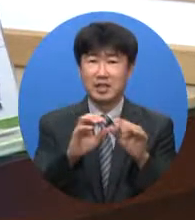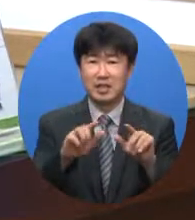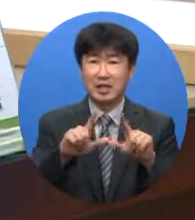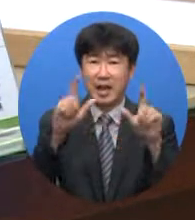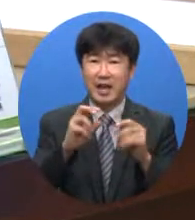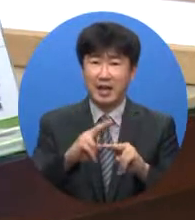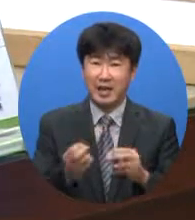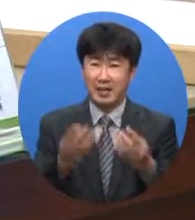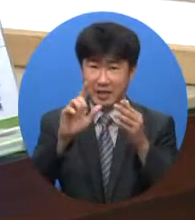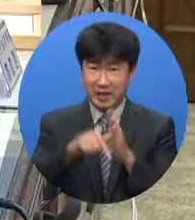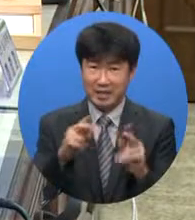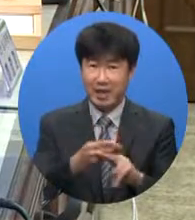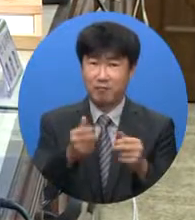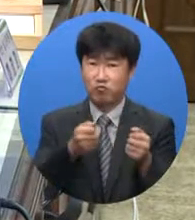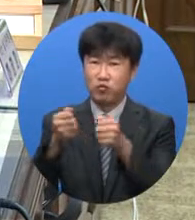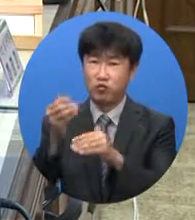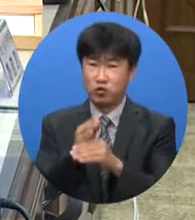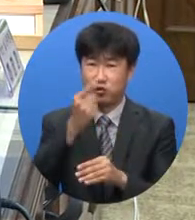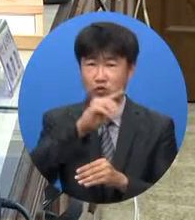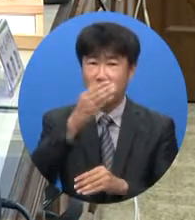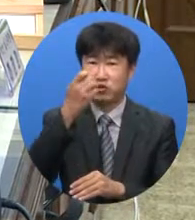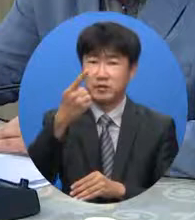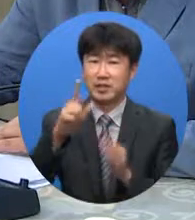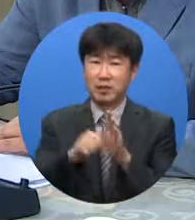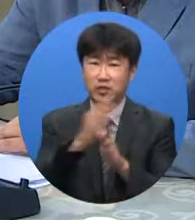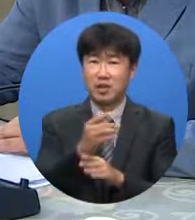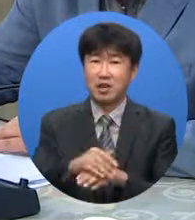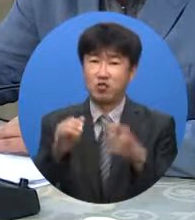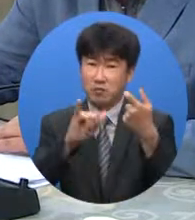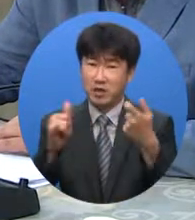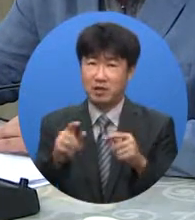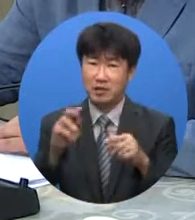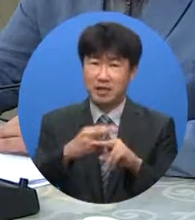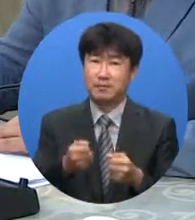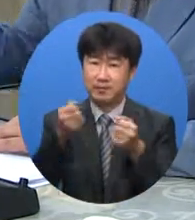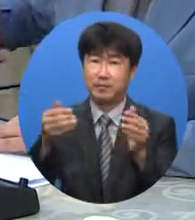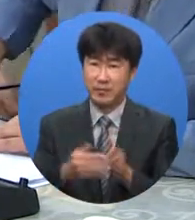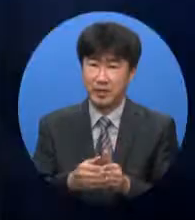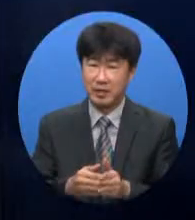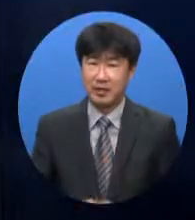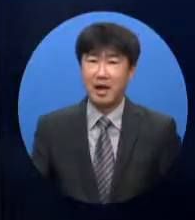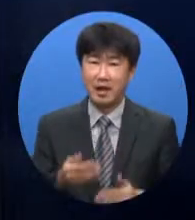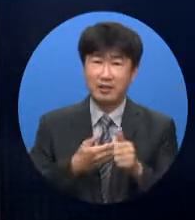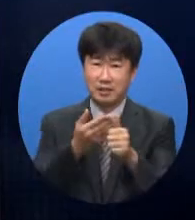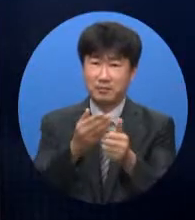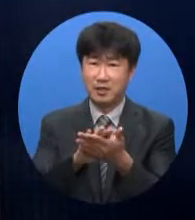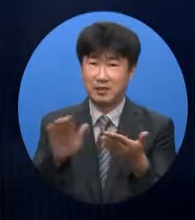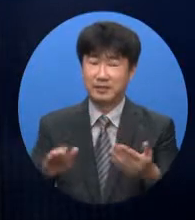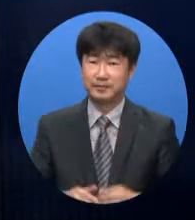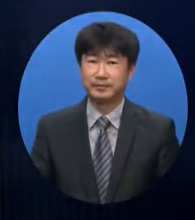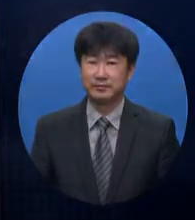때 수여하는 상으로 1991년부터 지금까지 60명의 수상자를 배출했습니다.